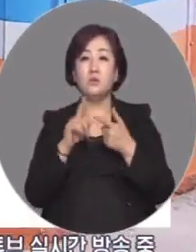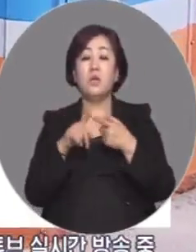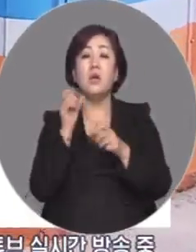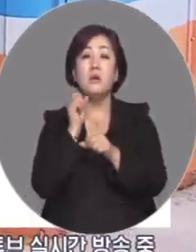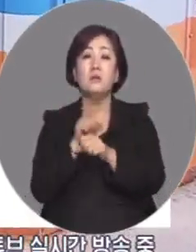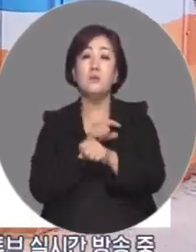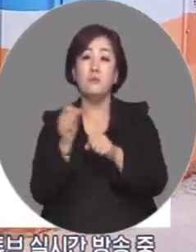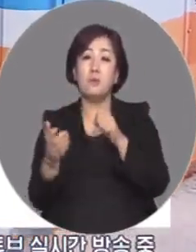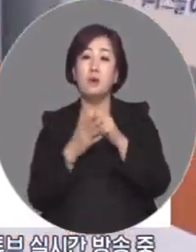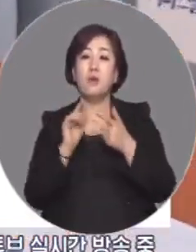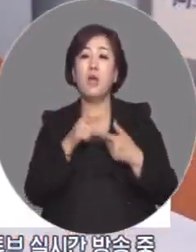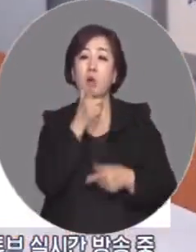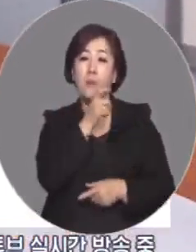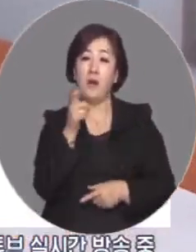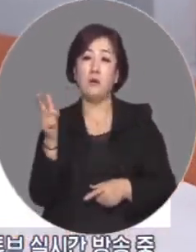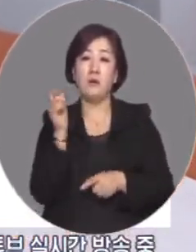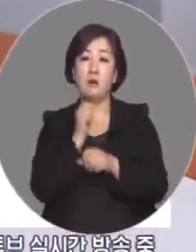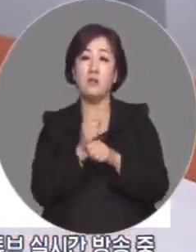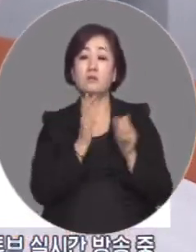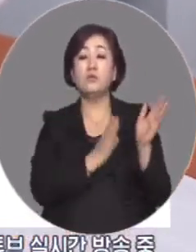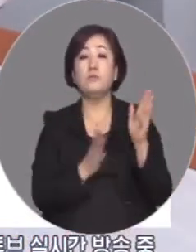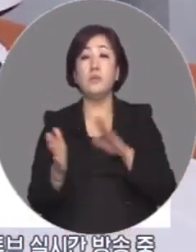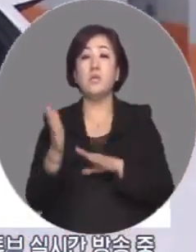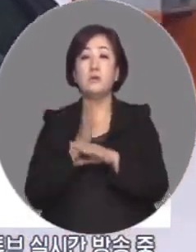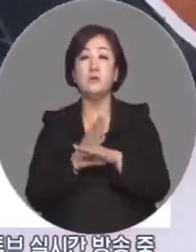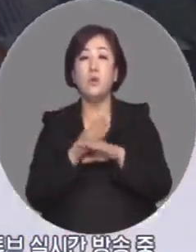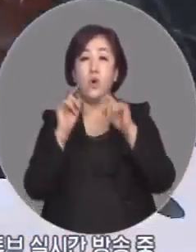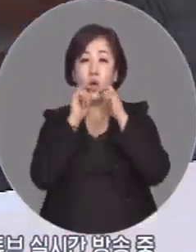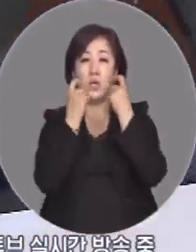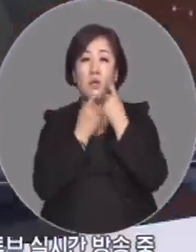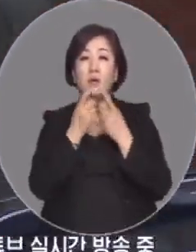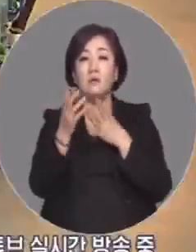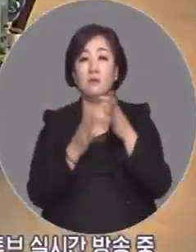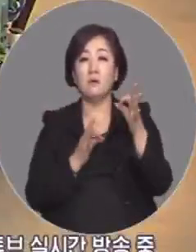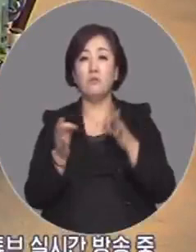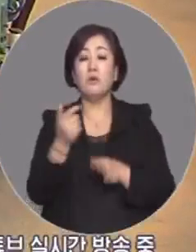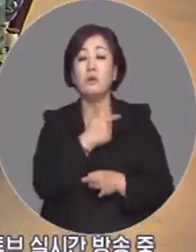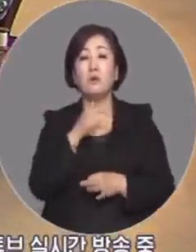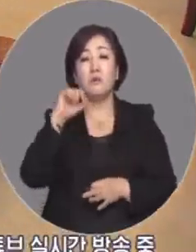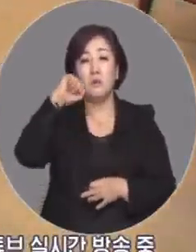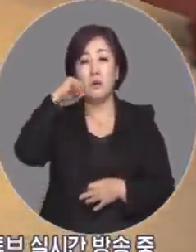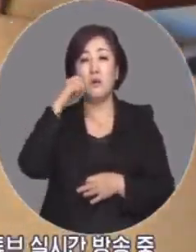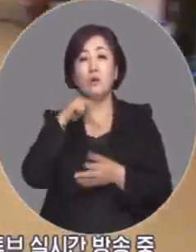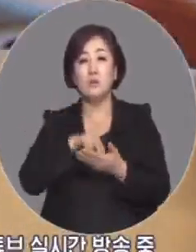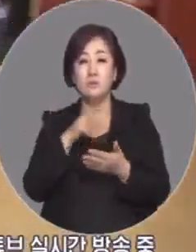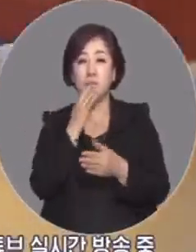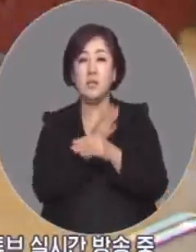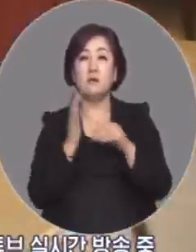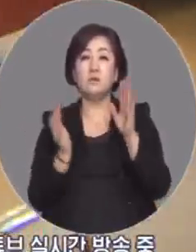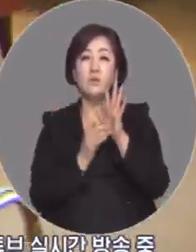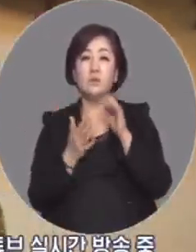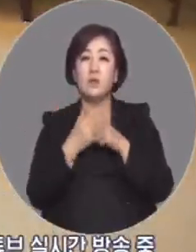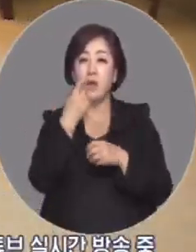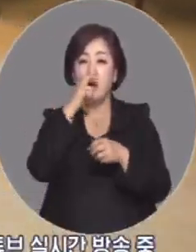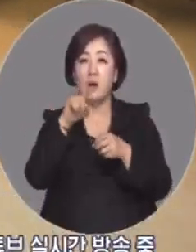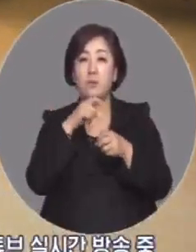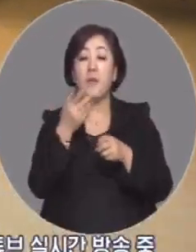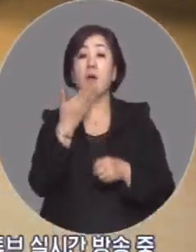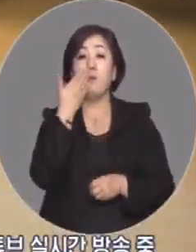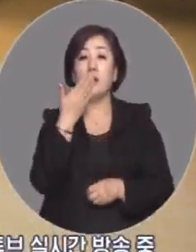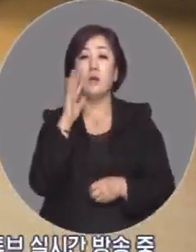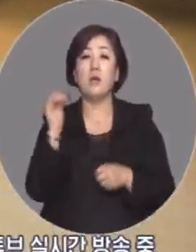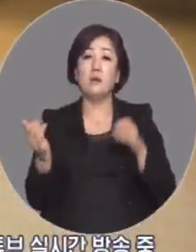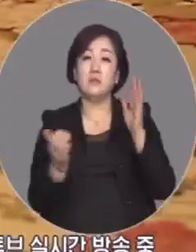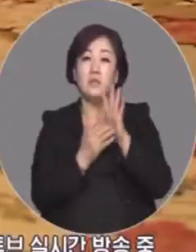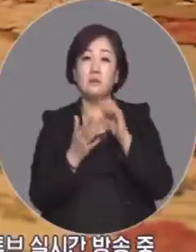특별 방역 대책도 발표됩니다. 하지만 자영업자들이 생계에 어려움을 호소하고 있는 만큼 카페 내 취식을